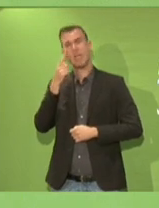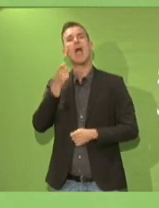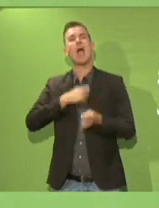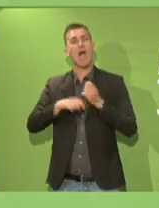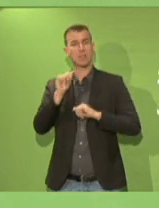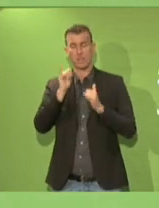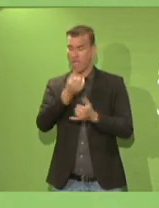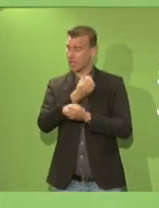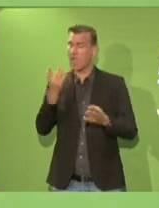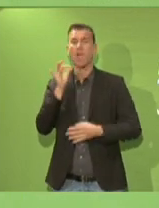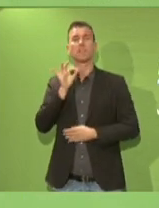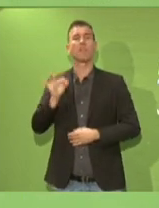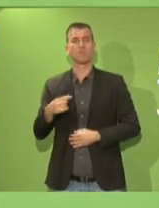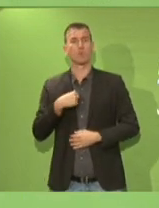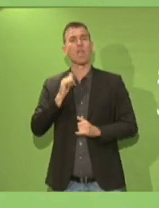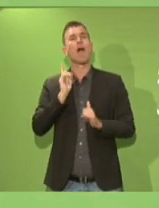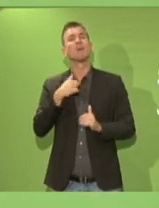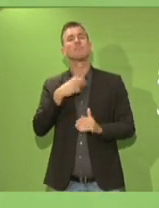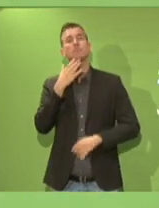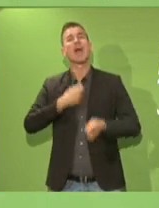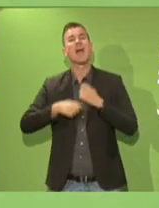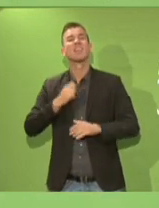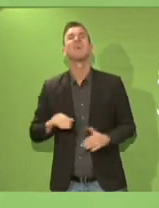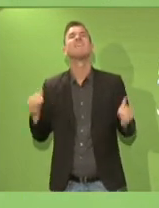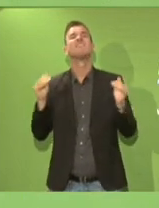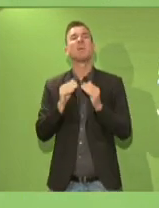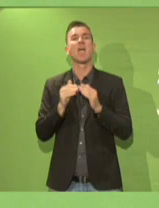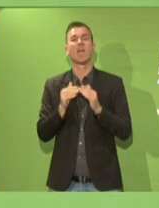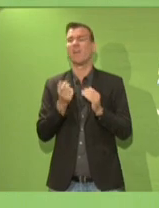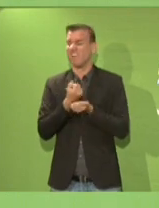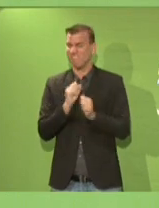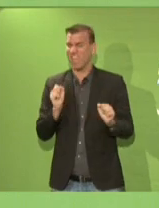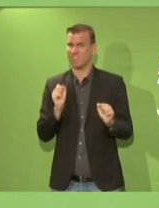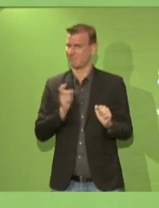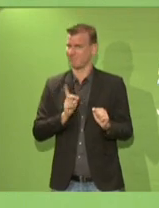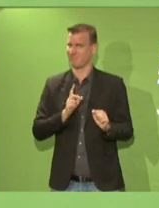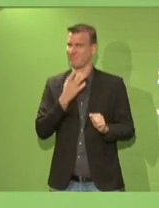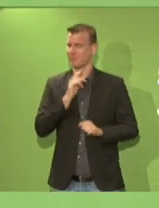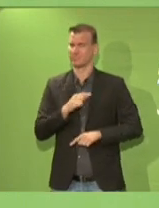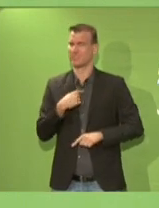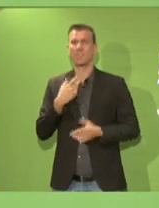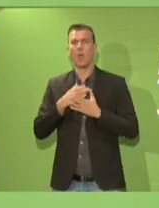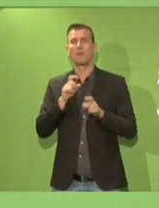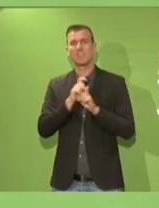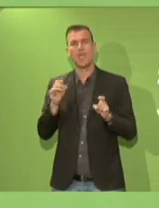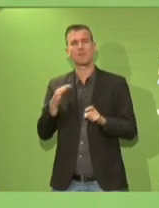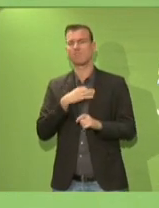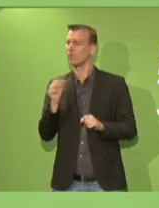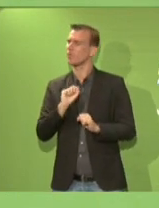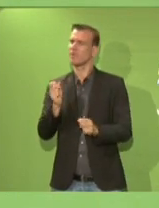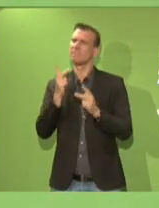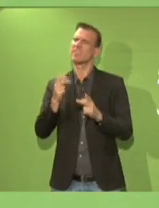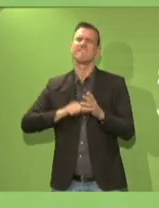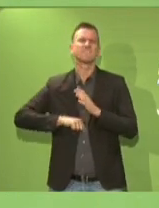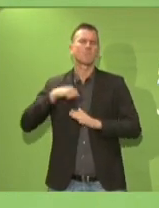das ist klar, aber wir wollen einen Handel, der fair ist und nicht einfach nur frei. Und deswegen war es so gut und so wichtig, das Thema TTIP ganz früh auf